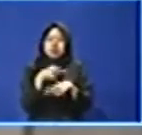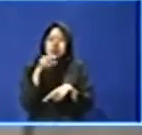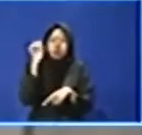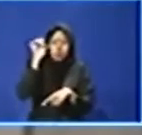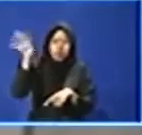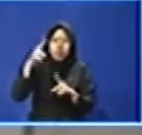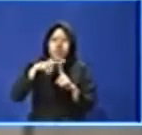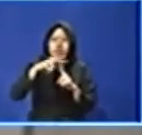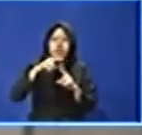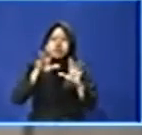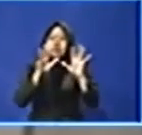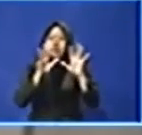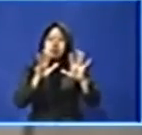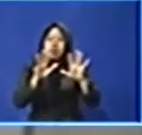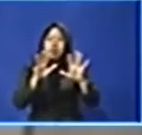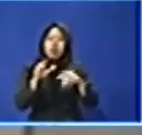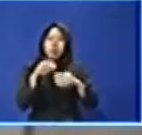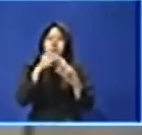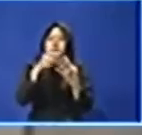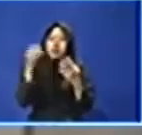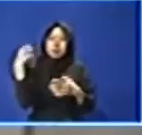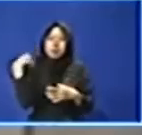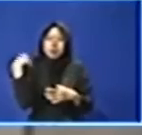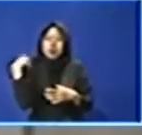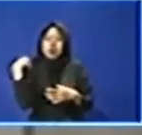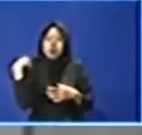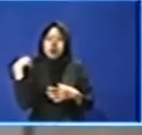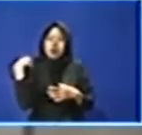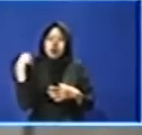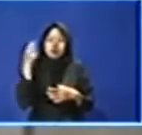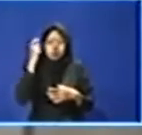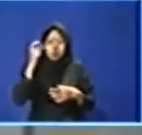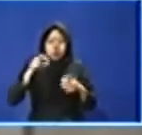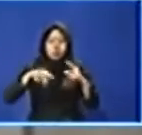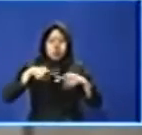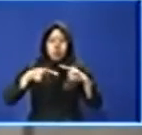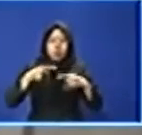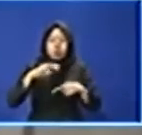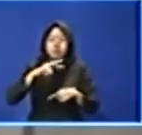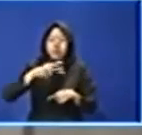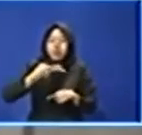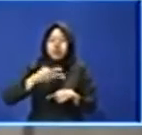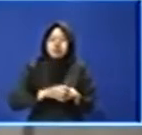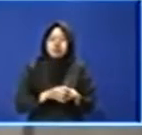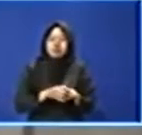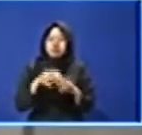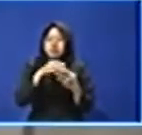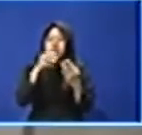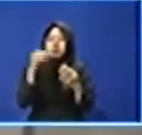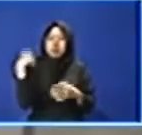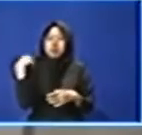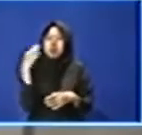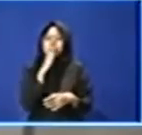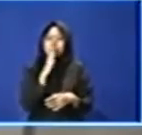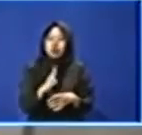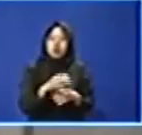9 Pilihlah pemimpin yang membawa perubahan pemilih Pilihlah pemilihan jujur Pilihlah